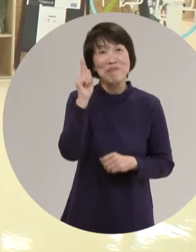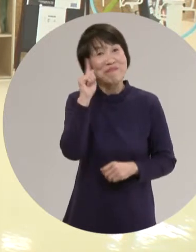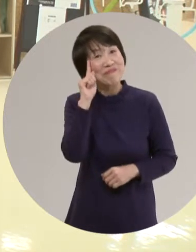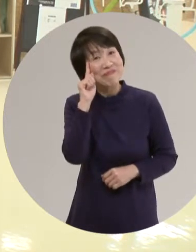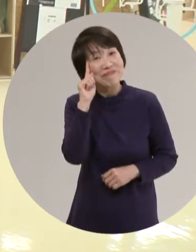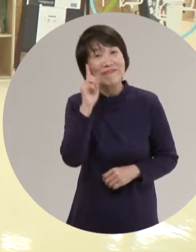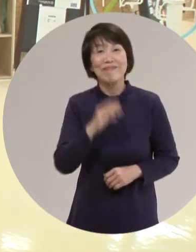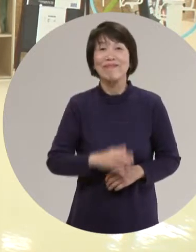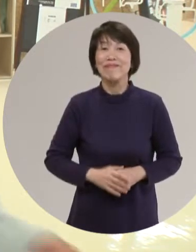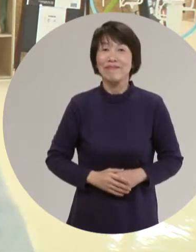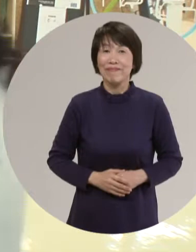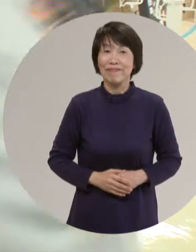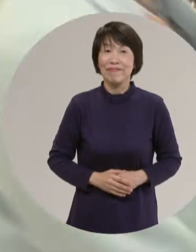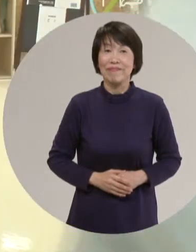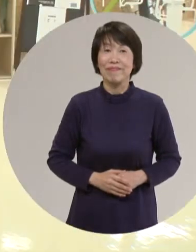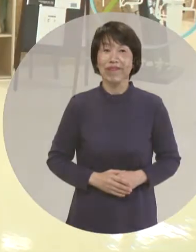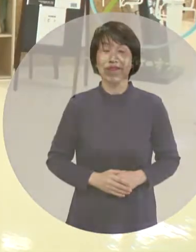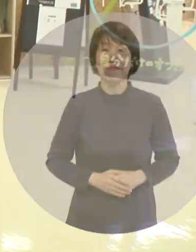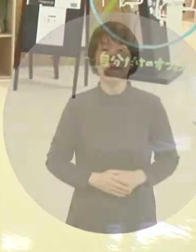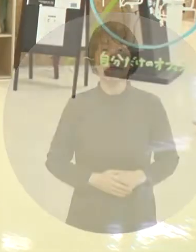な。